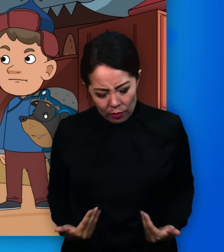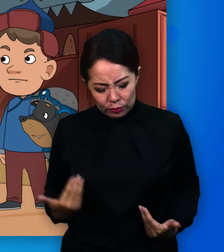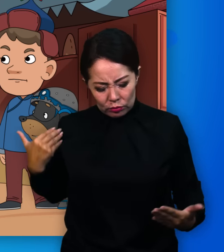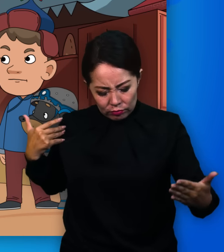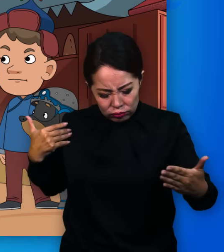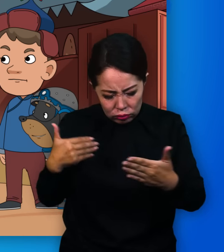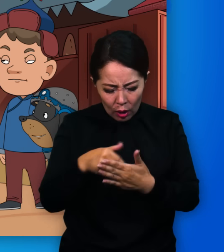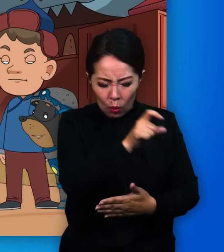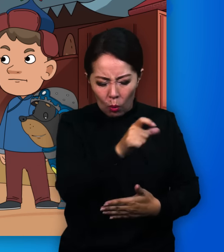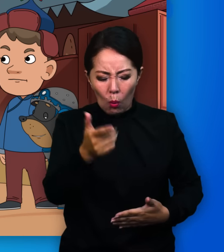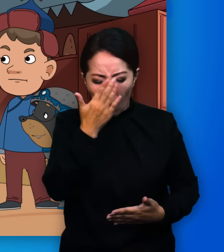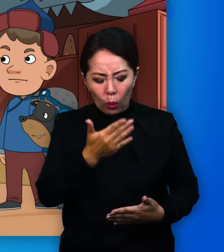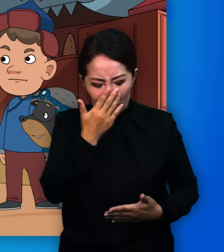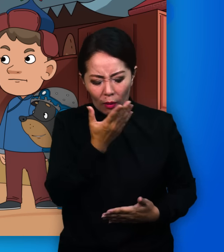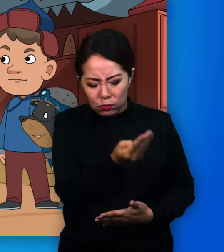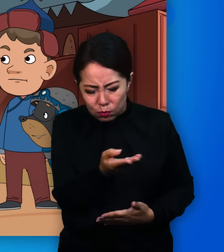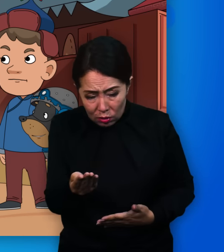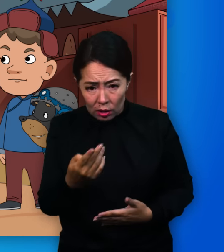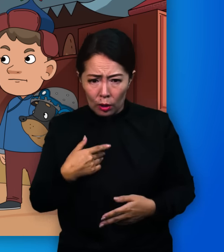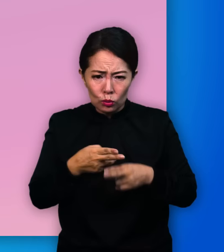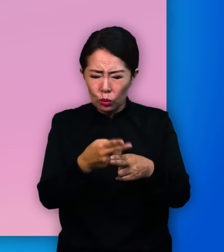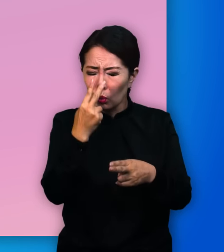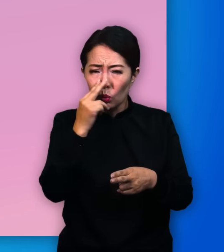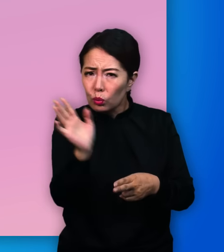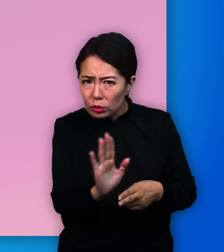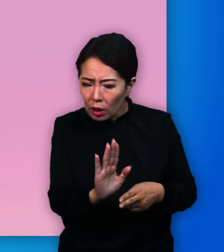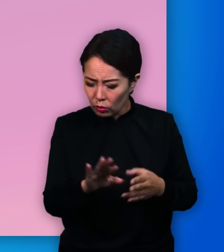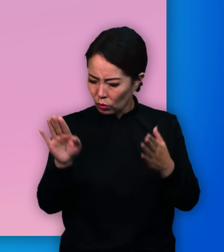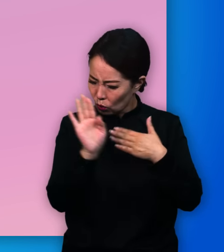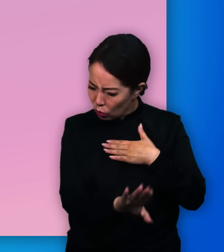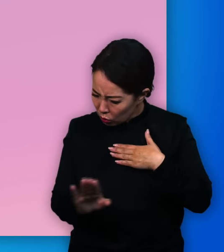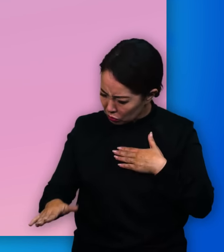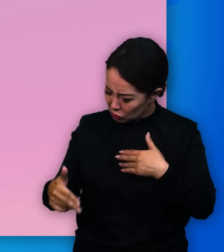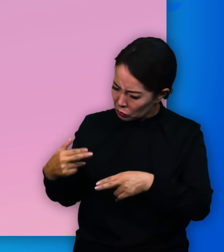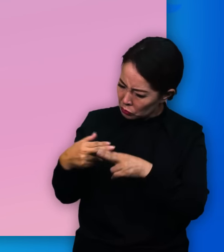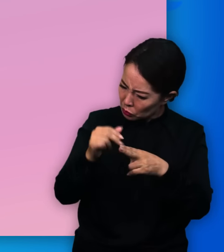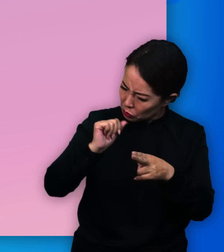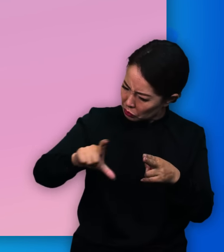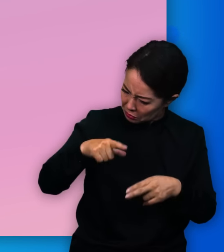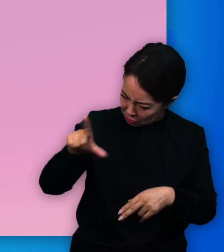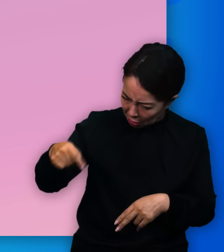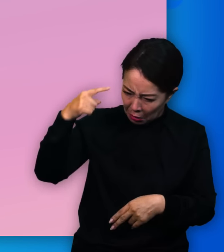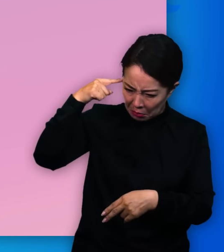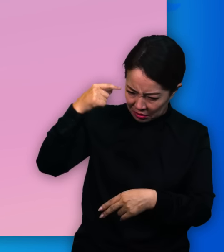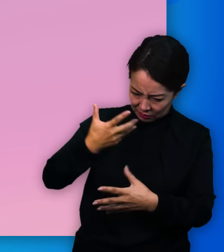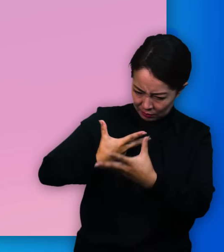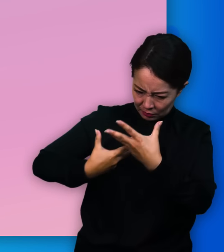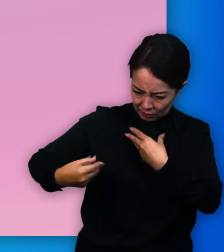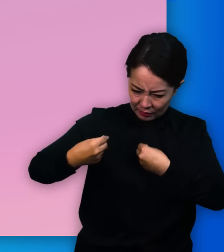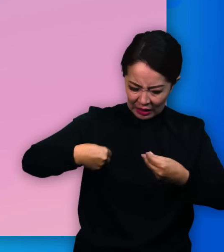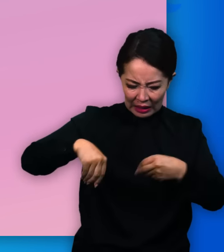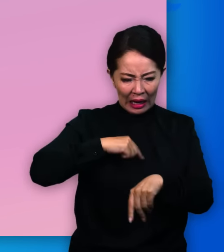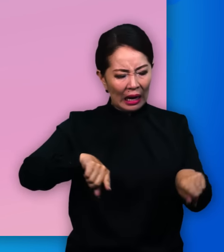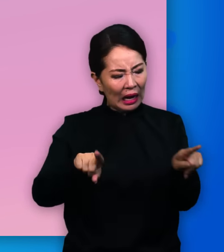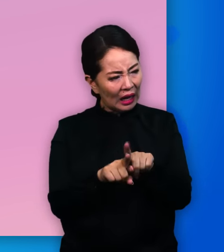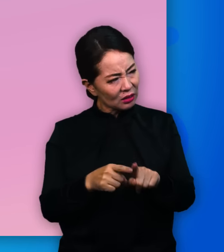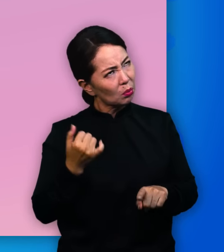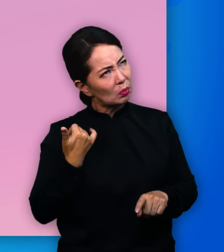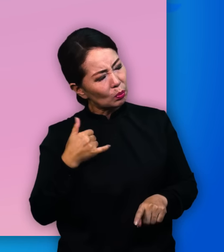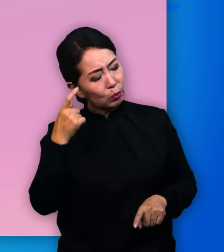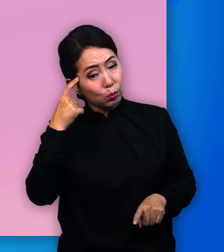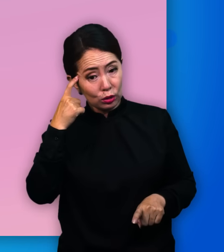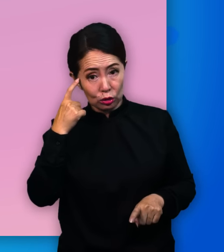Ах нь үүнээс цааш өөрийнхөө чадах бүхнээрээ хүн бүр тусалж явахыг хичээх болно. Бас дүүнрийгээ ч ихсэнтэй худал хуурмгаар